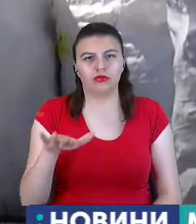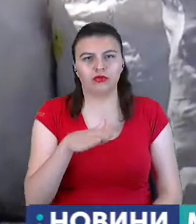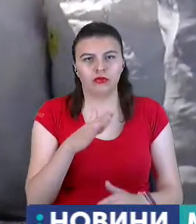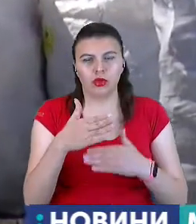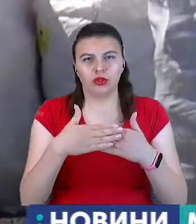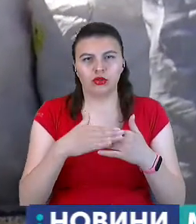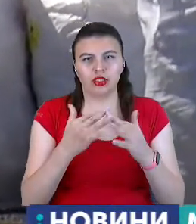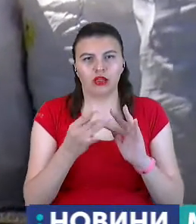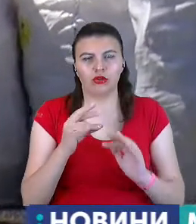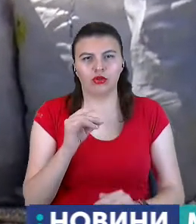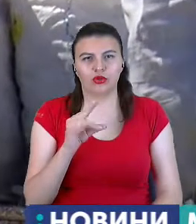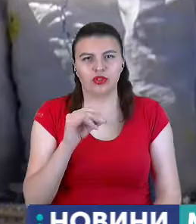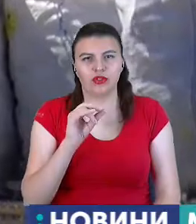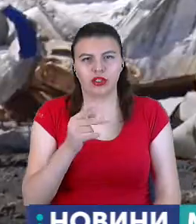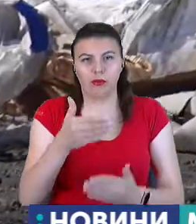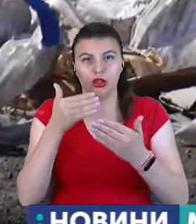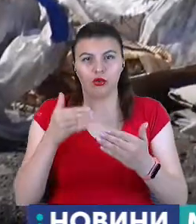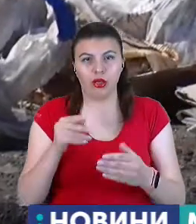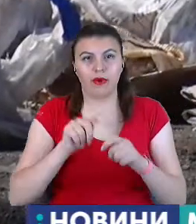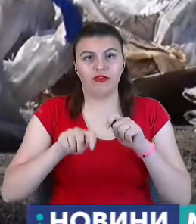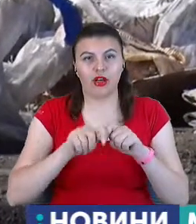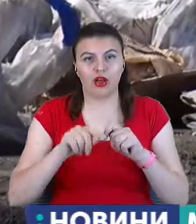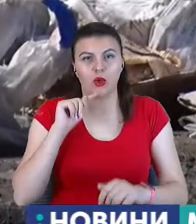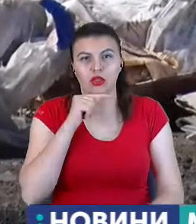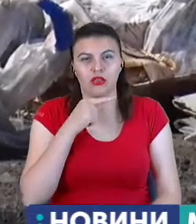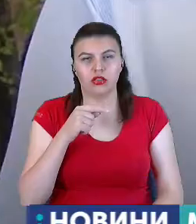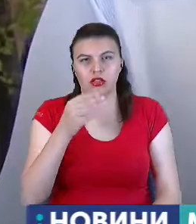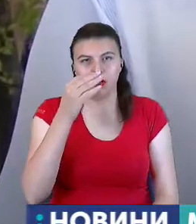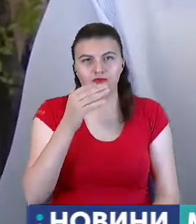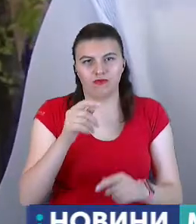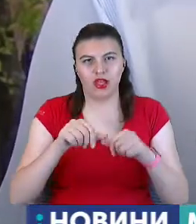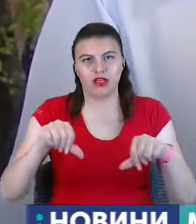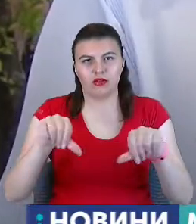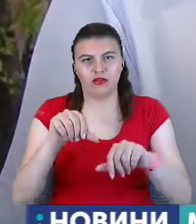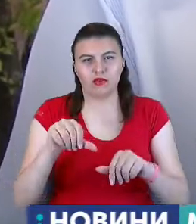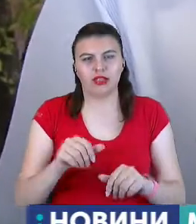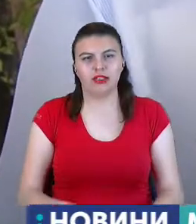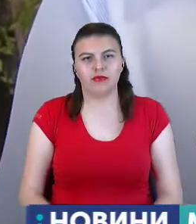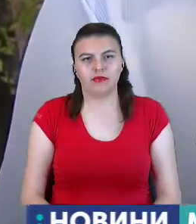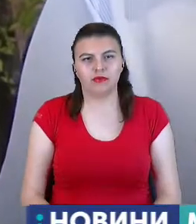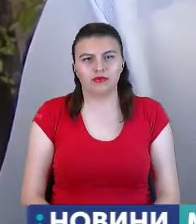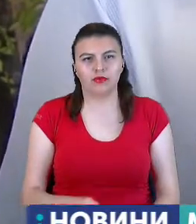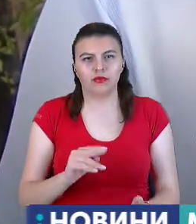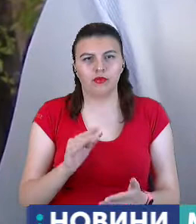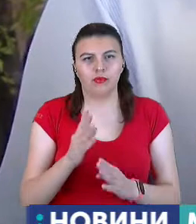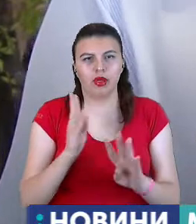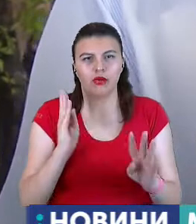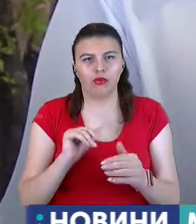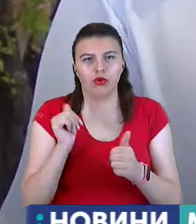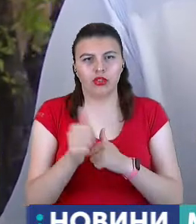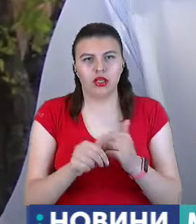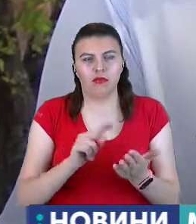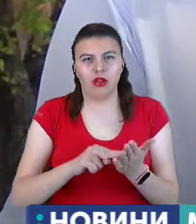селища Новодрушиськ. Напередодні його перевіряла екологічна інспекція. Період позапланової перевірки на підприємство